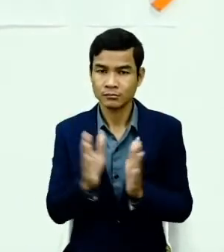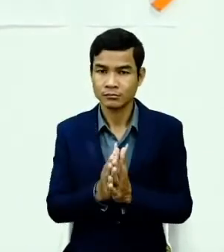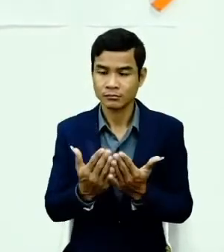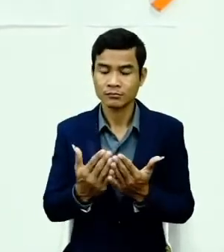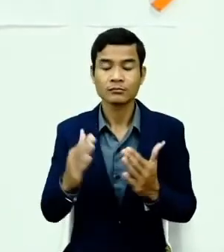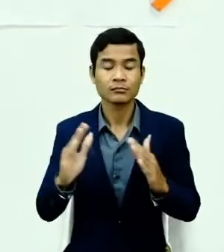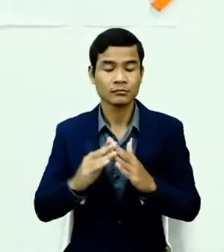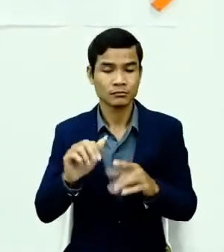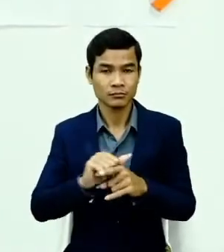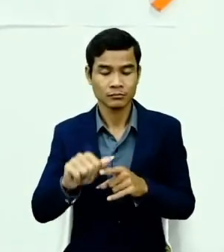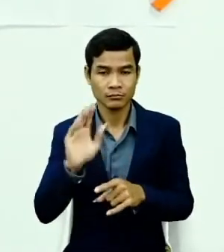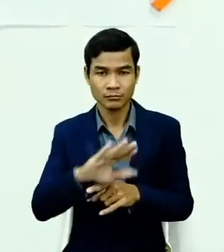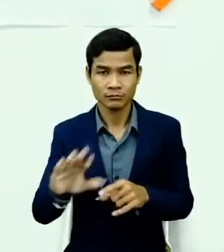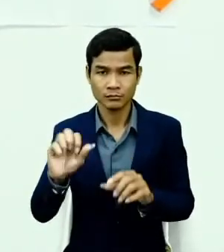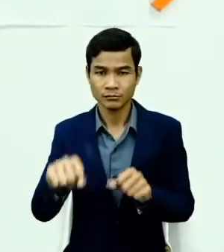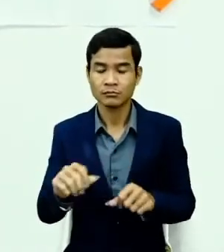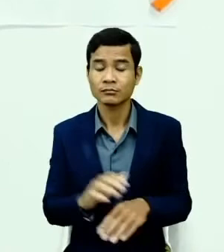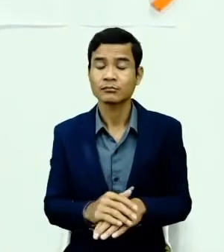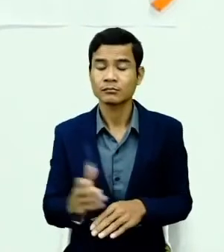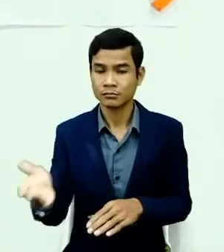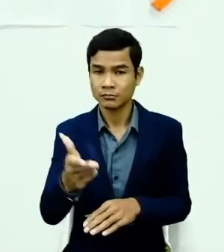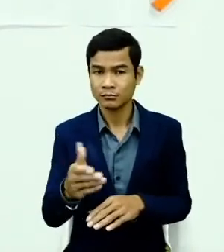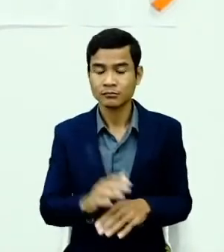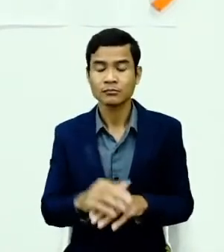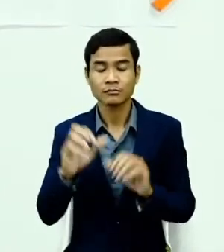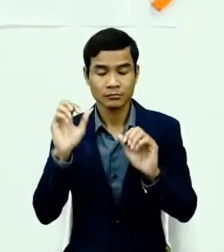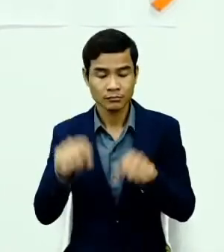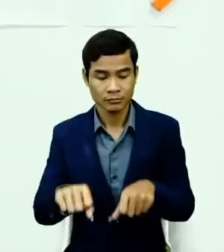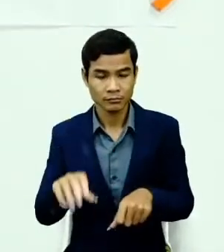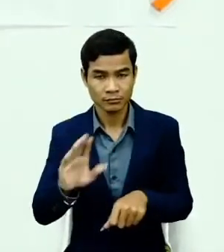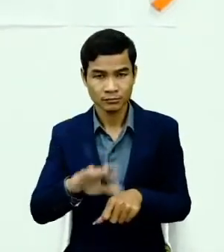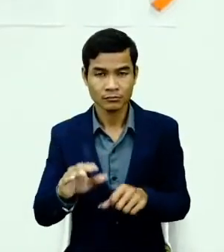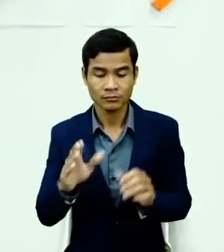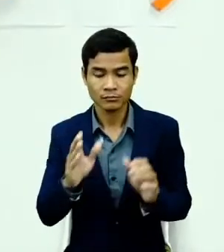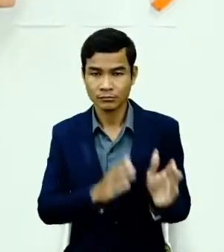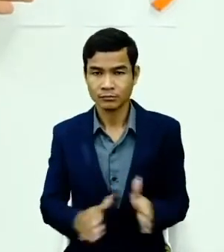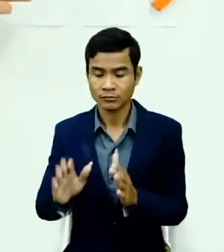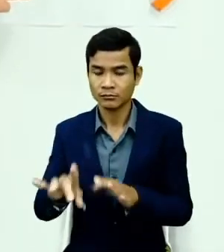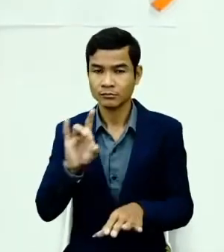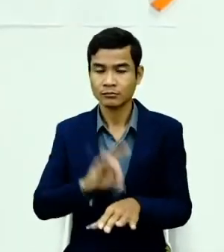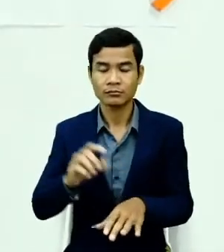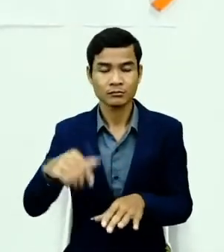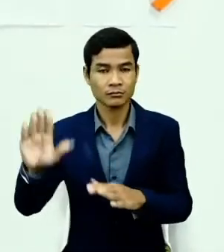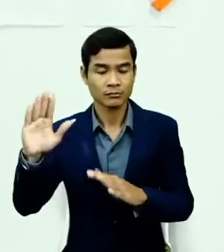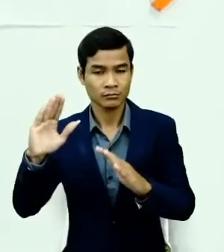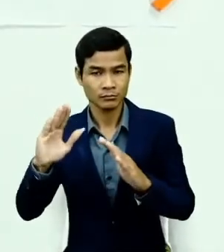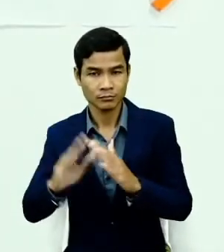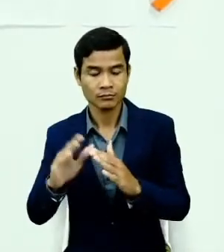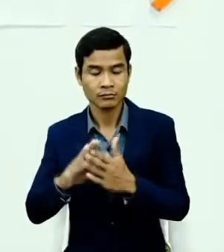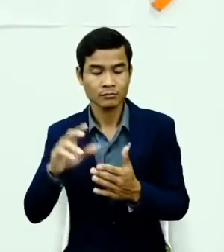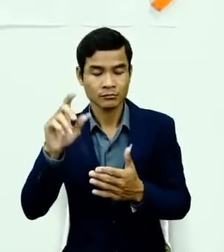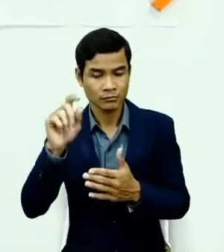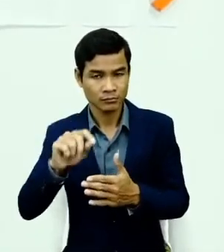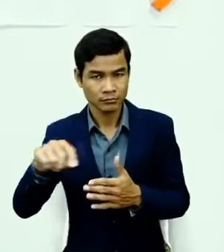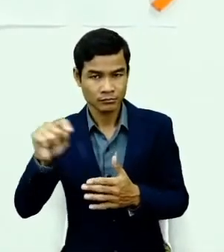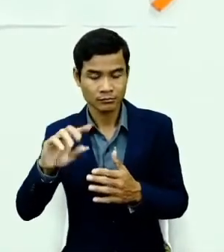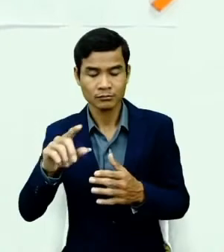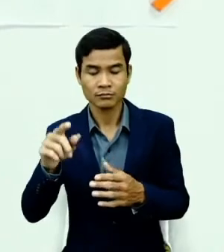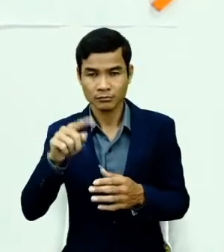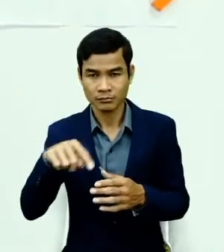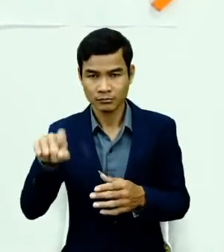បស់កូនណាគឺសៀវភៅកិច្ចការផ្ទះហើយកូនត្រៀមខ្លួនពេលដែលកូនទៅផ្ទះវិញកូនគូសឲ្យអ្នកគ្រូណាគឺ